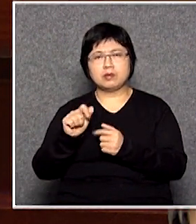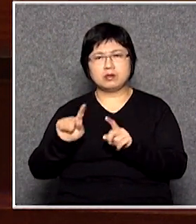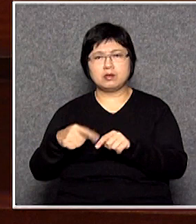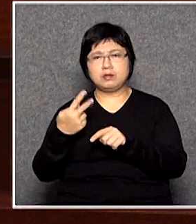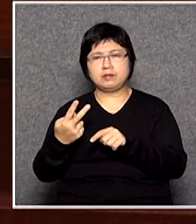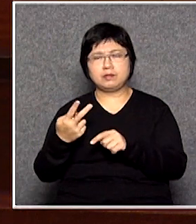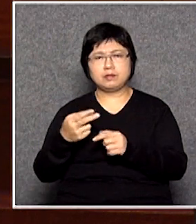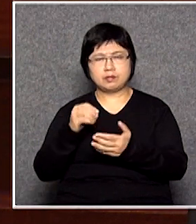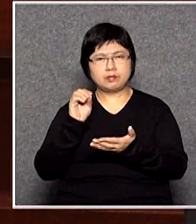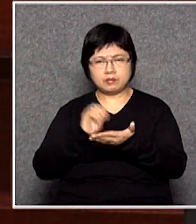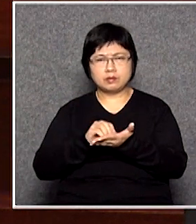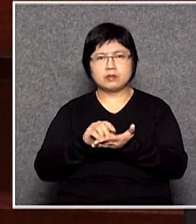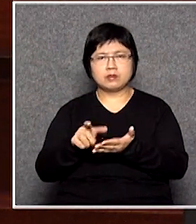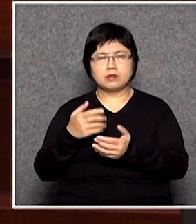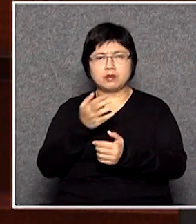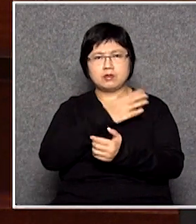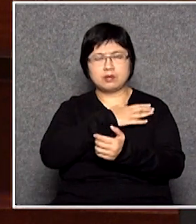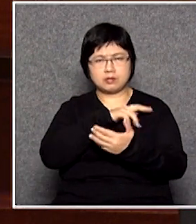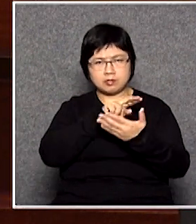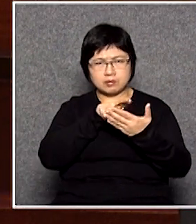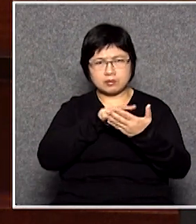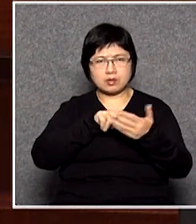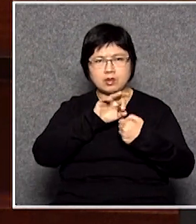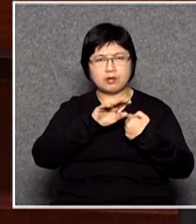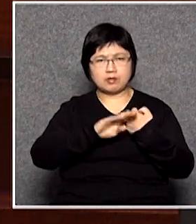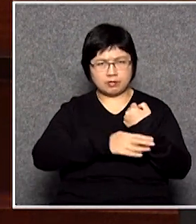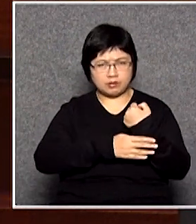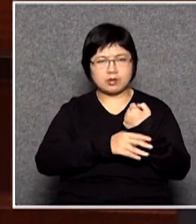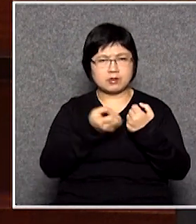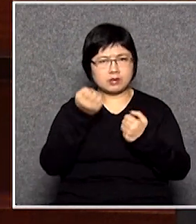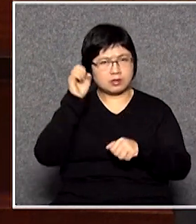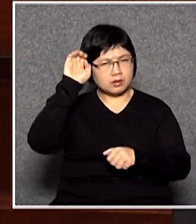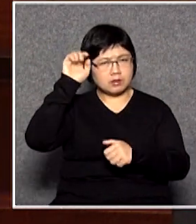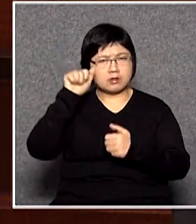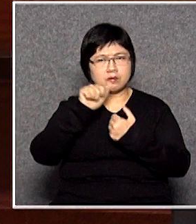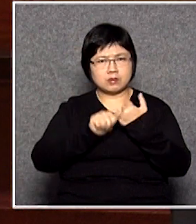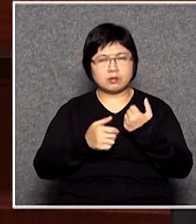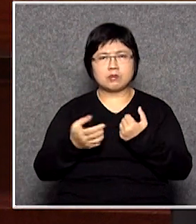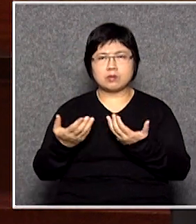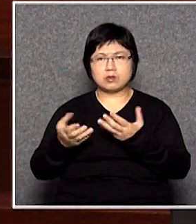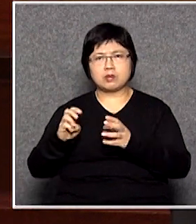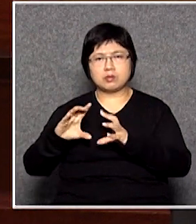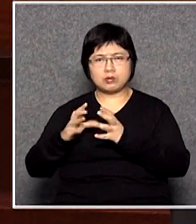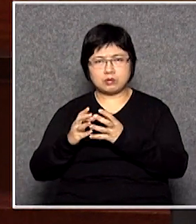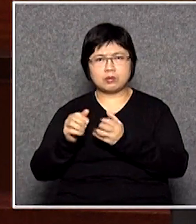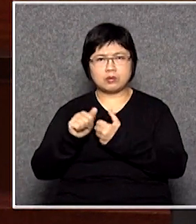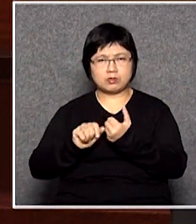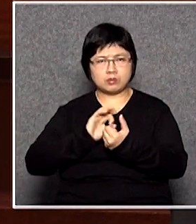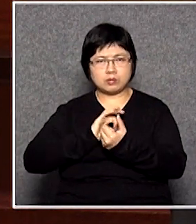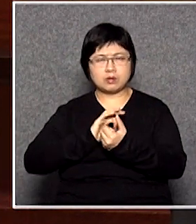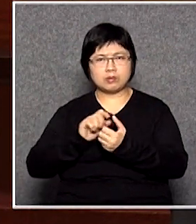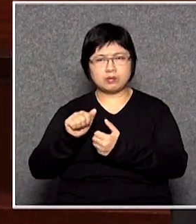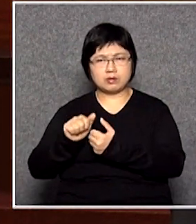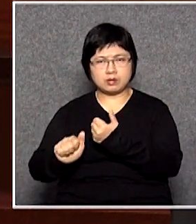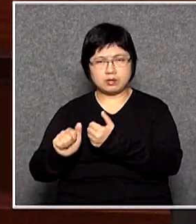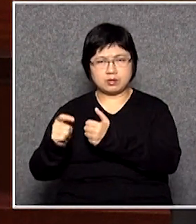83A(2)規定，負責審議立法建議委員或者小組委員會嘅委員，需要喺佢哋首